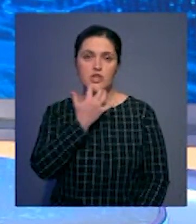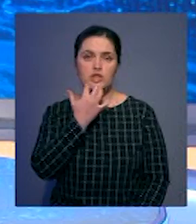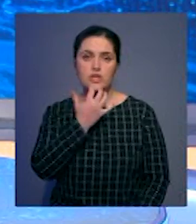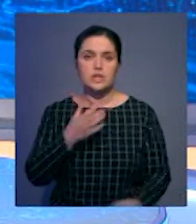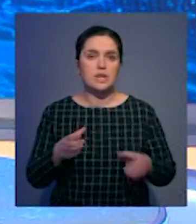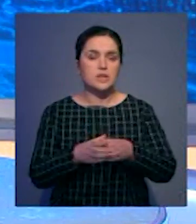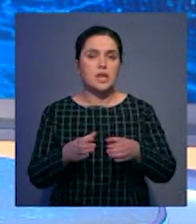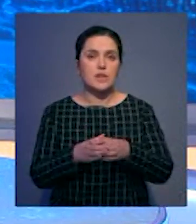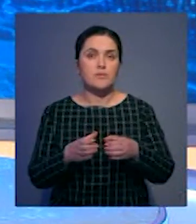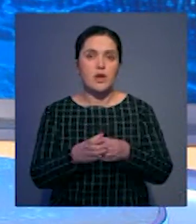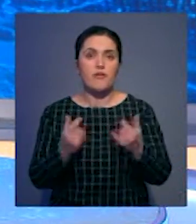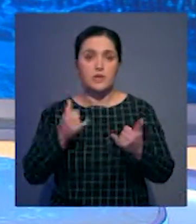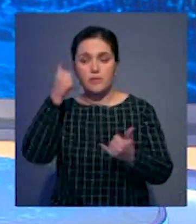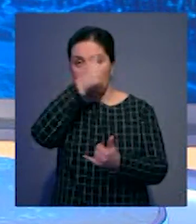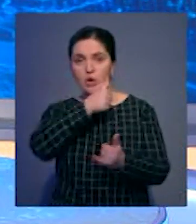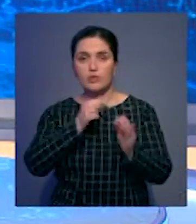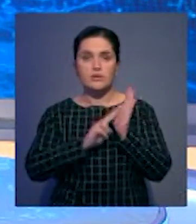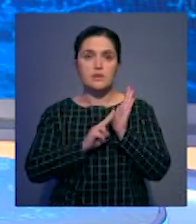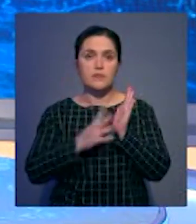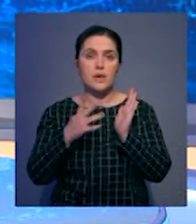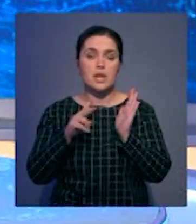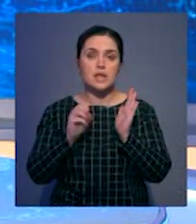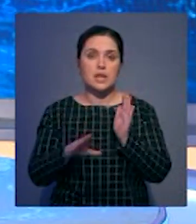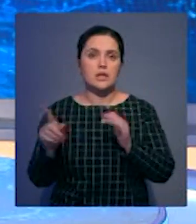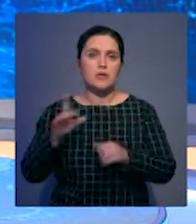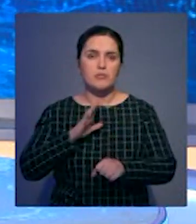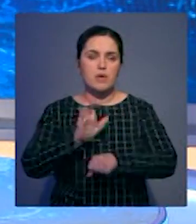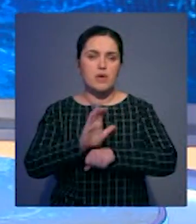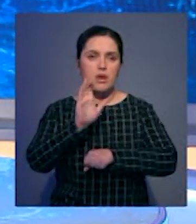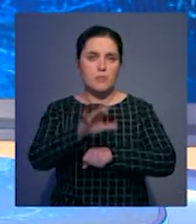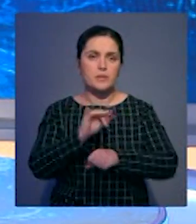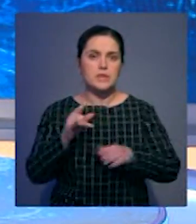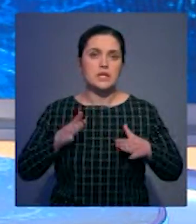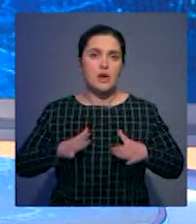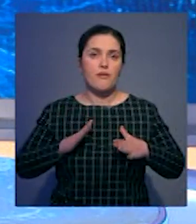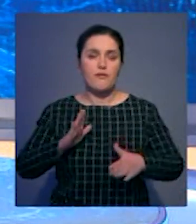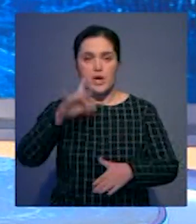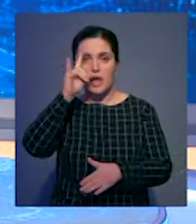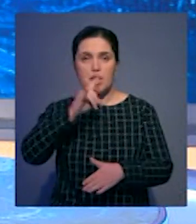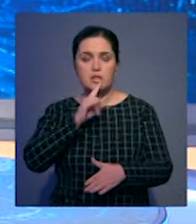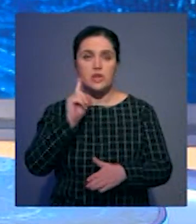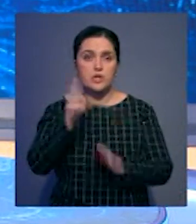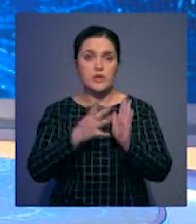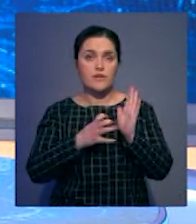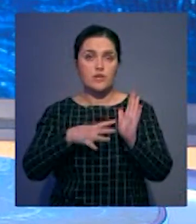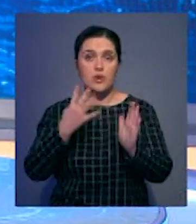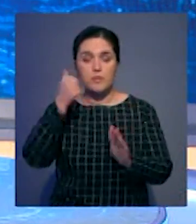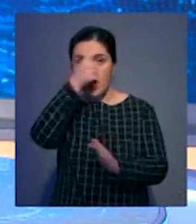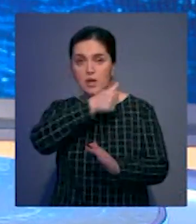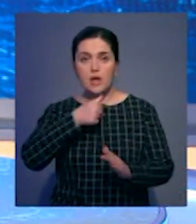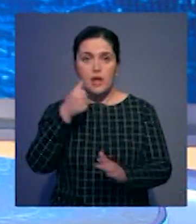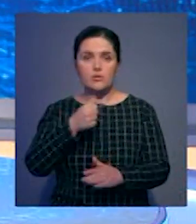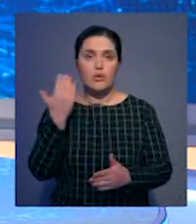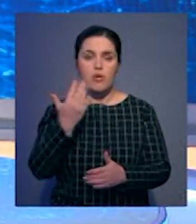Чеченская диаспора в этом году отмечает 75-летие депортации из Кавказа. В далеком 1944 году